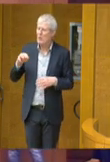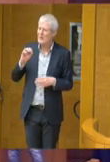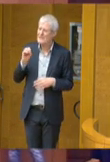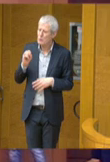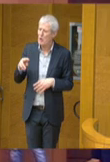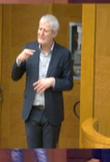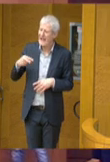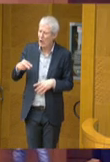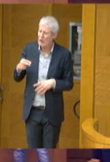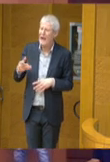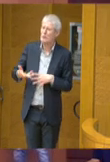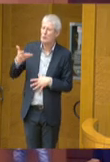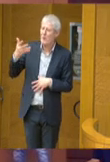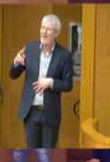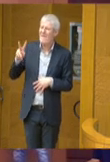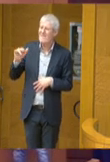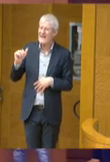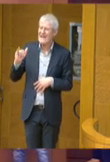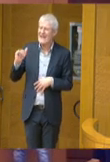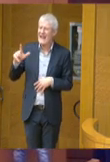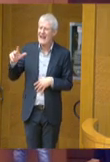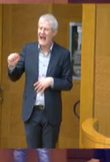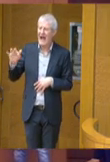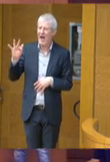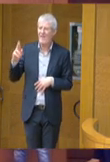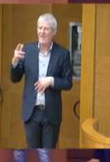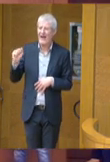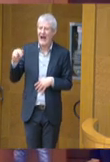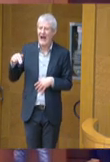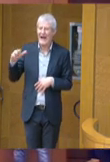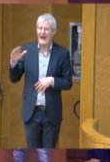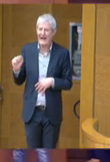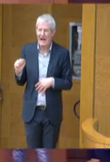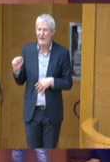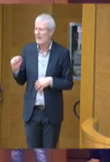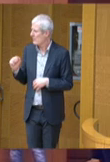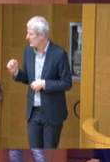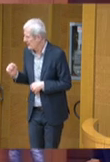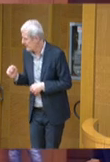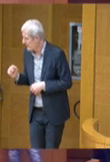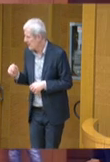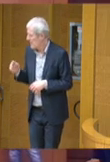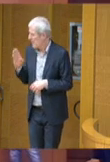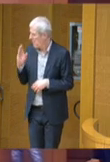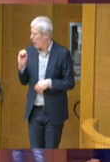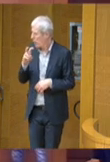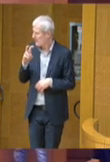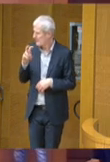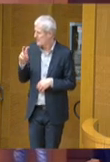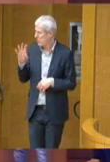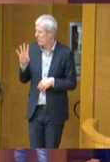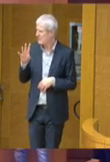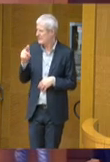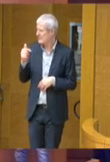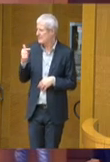Superiore Carlo Anti di Villafranca con un progetto chiamato Bozze 4 Autisme, e intervengono il professor